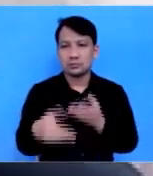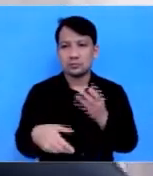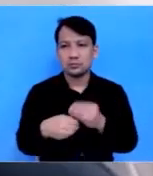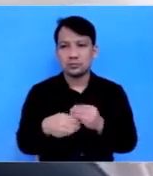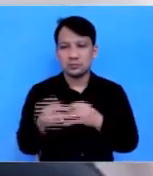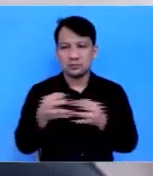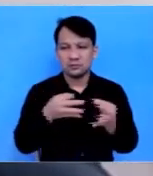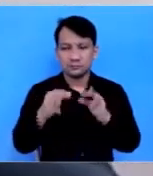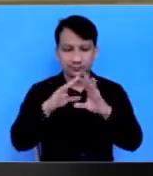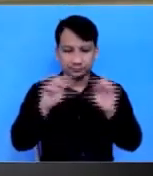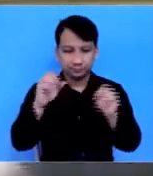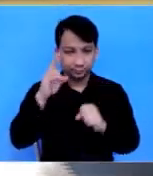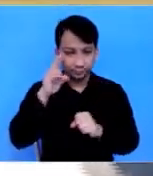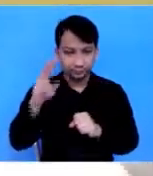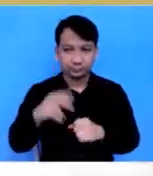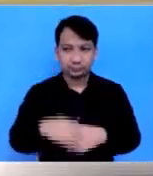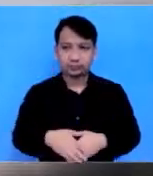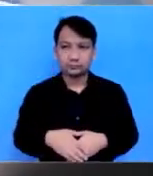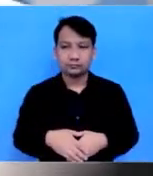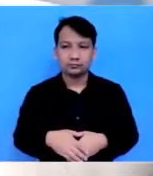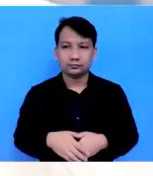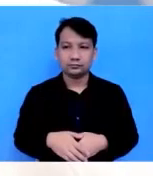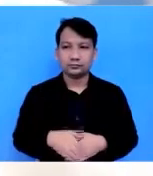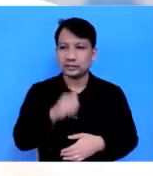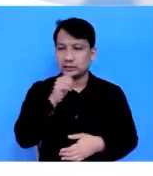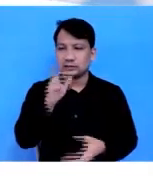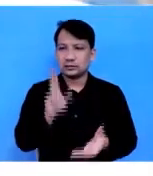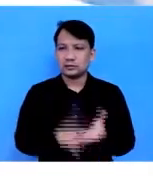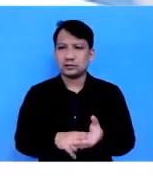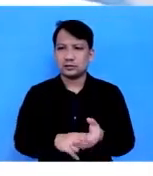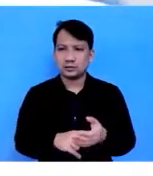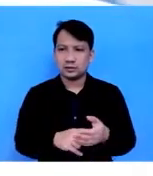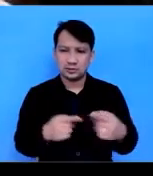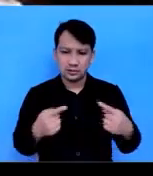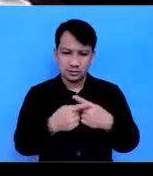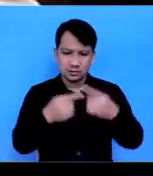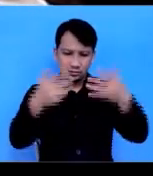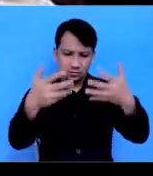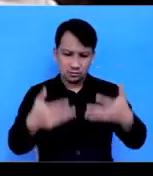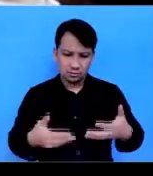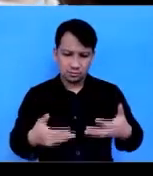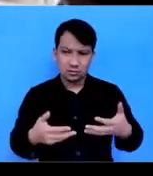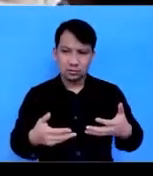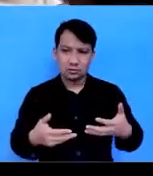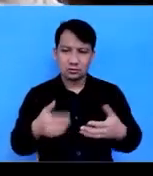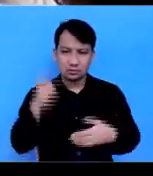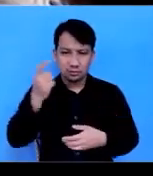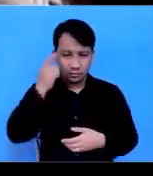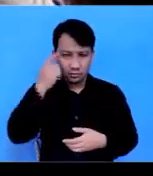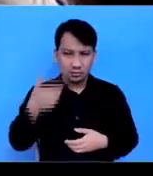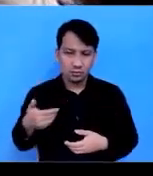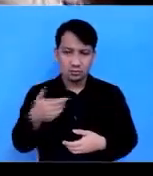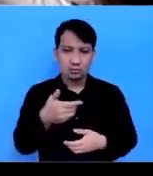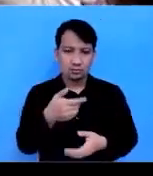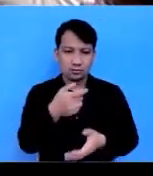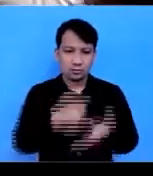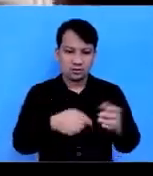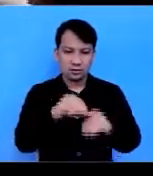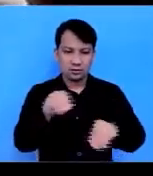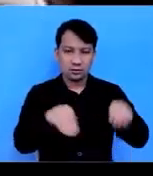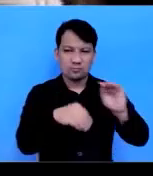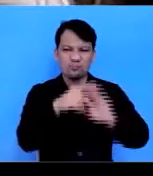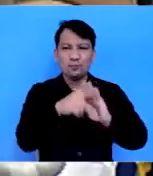naman ni Pangulong Marcos, nag-veto siya dahil taliwas ang panukala sa isinusulong ng gobyerno na tax reform program